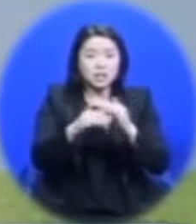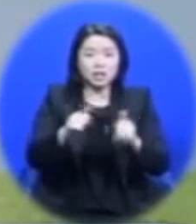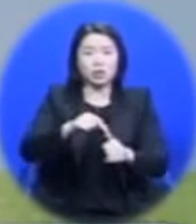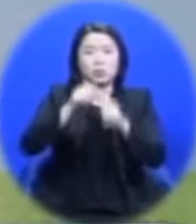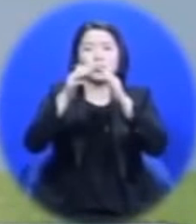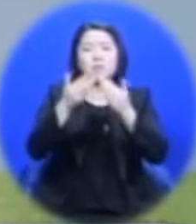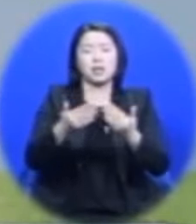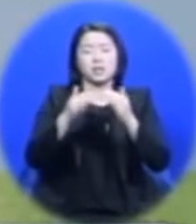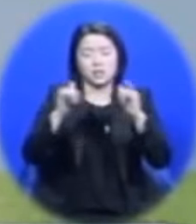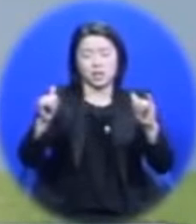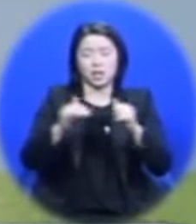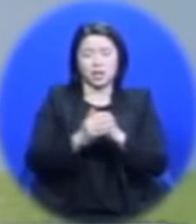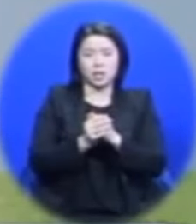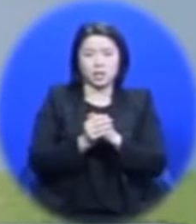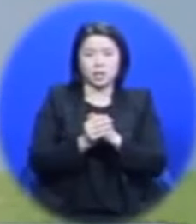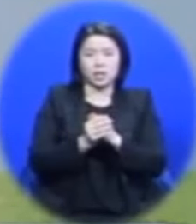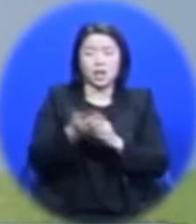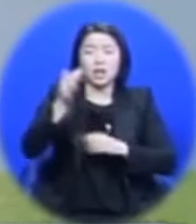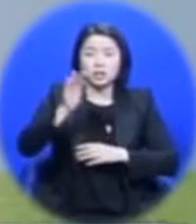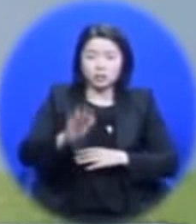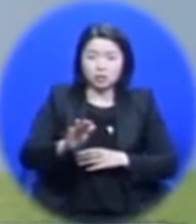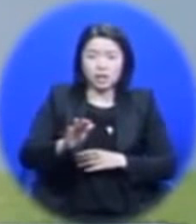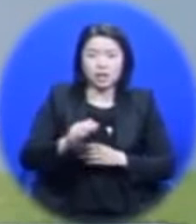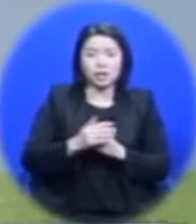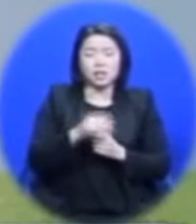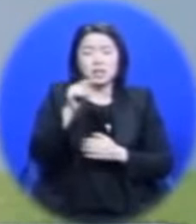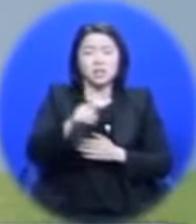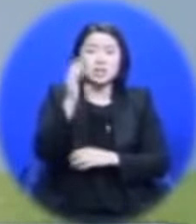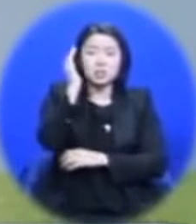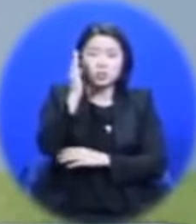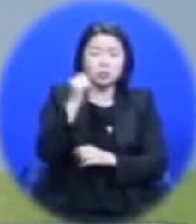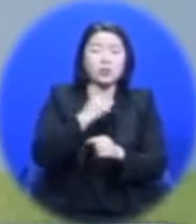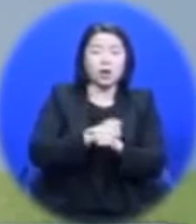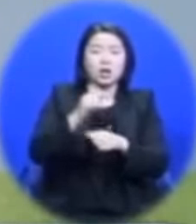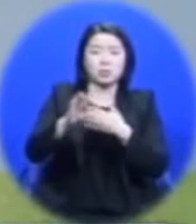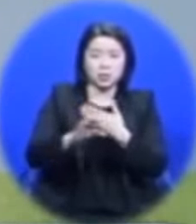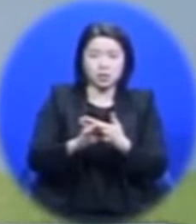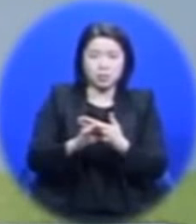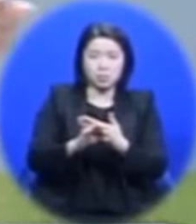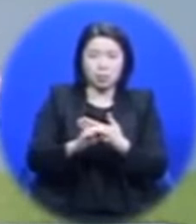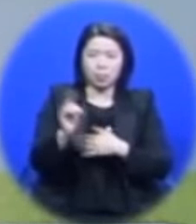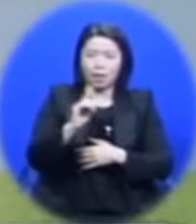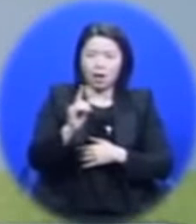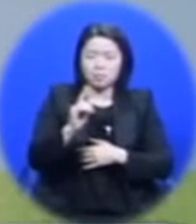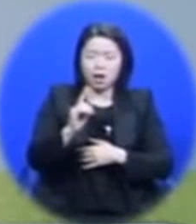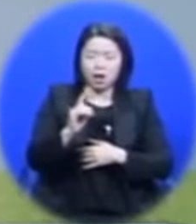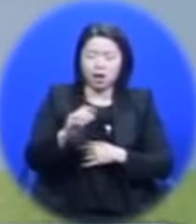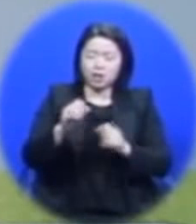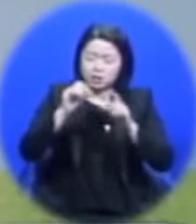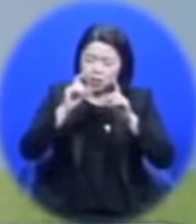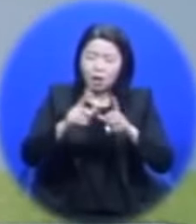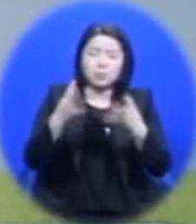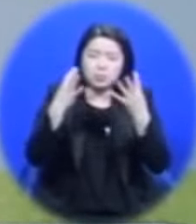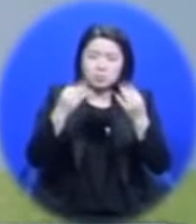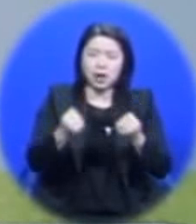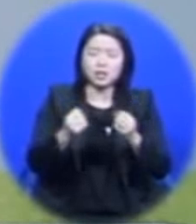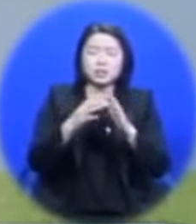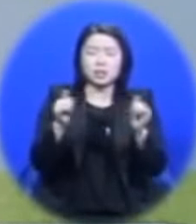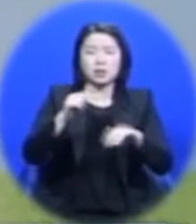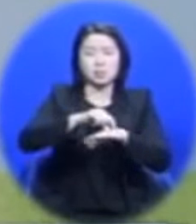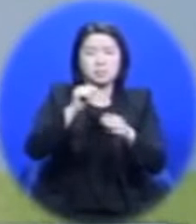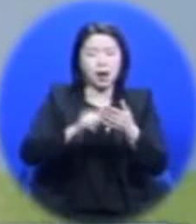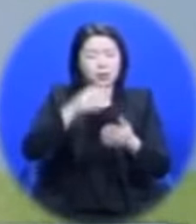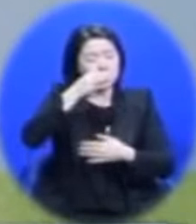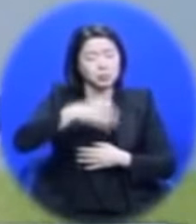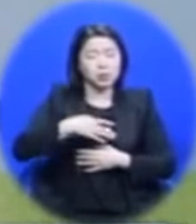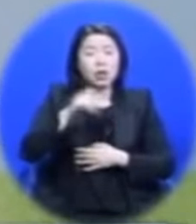자라는. 그러나 이 설교를 하면 아마 상당히 많은 분들이 마음이 힘드실 거예요.